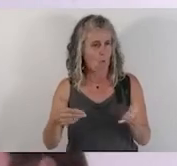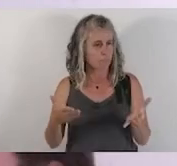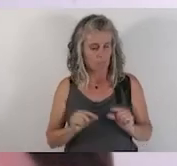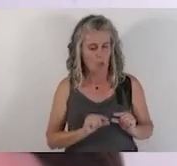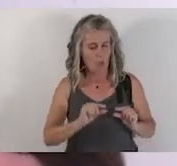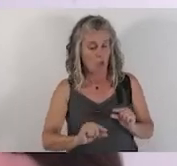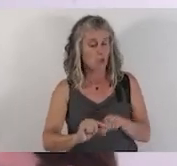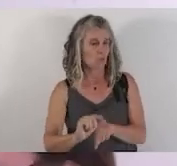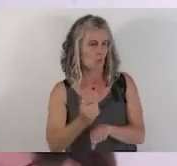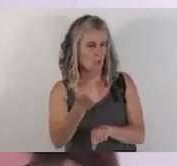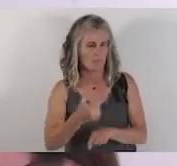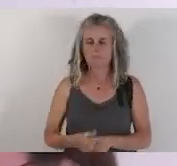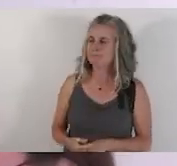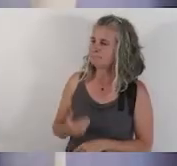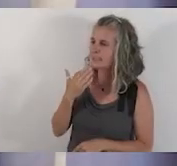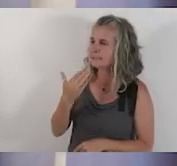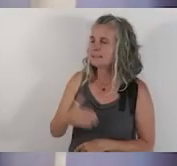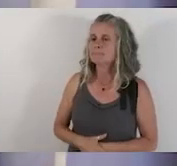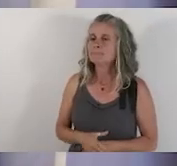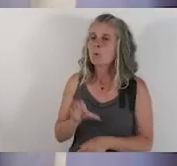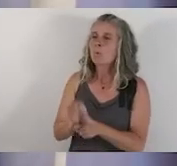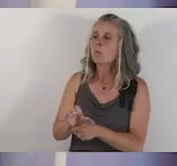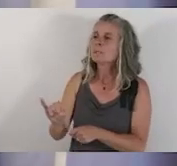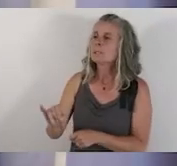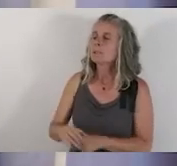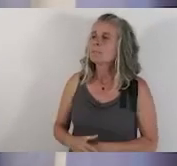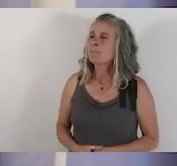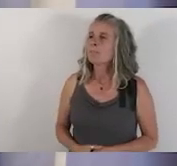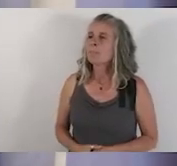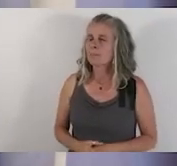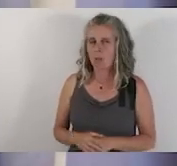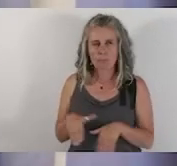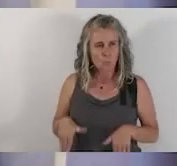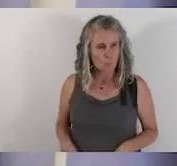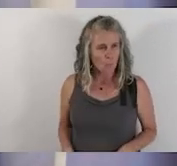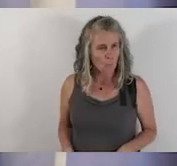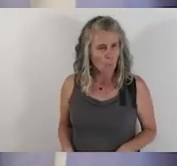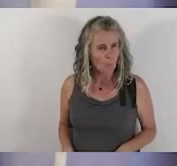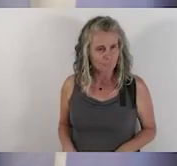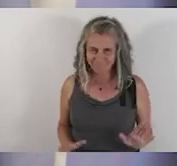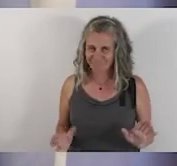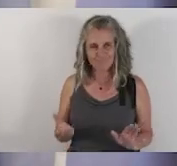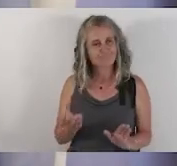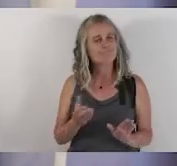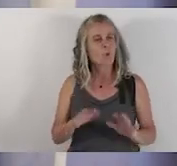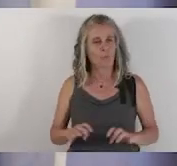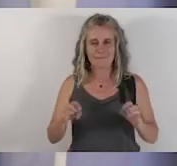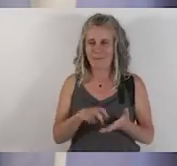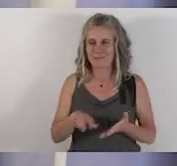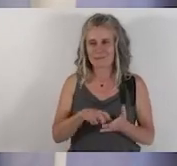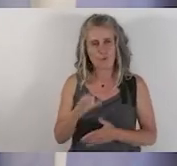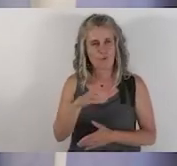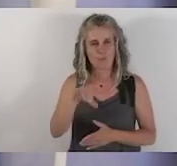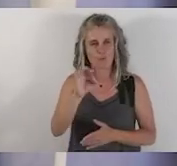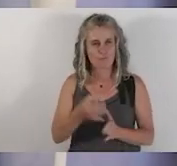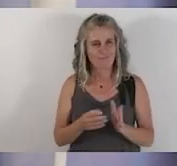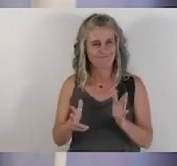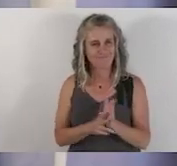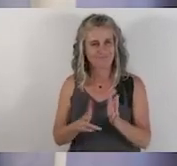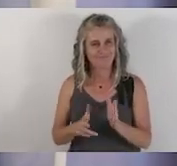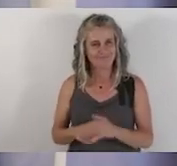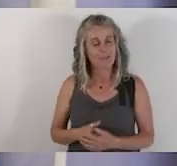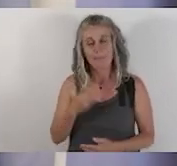Merci. Y a-t-il des contre, des abstentions? Avis favorable du Conseil. Merci,